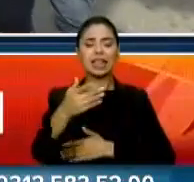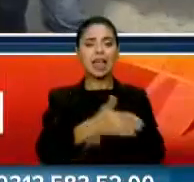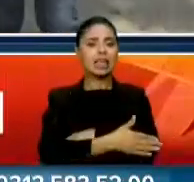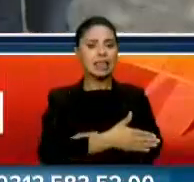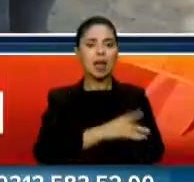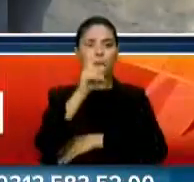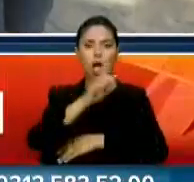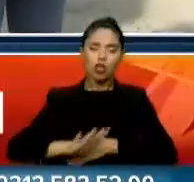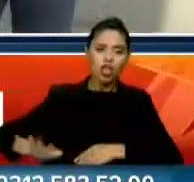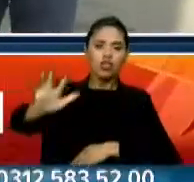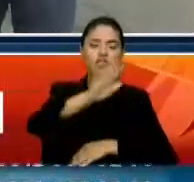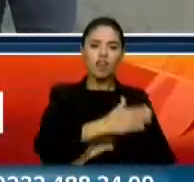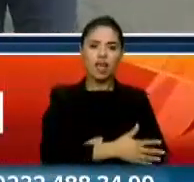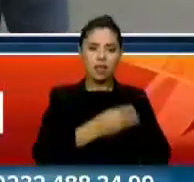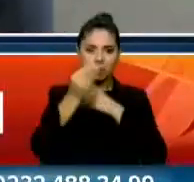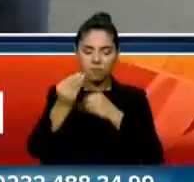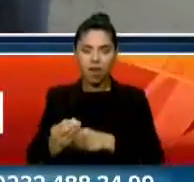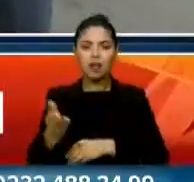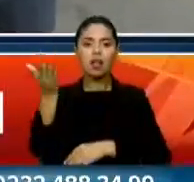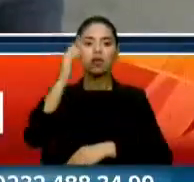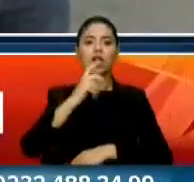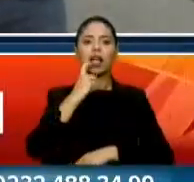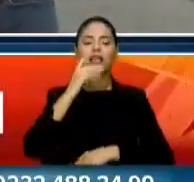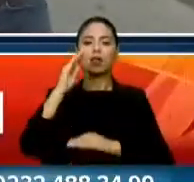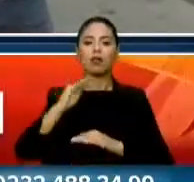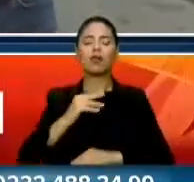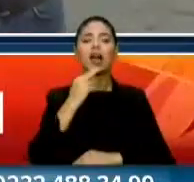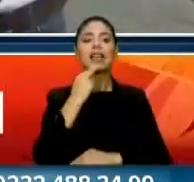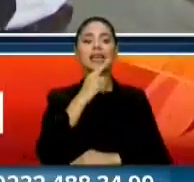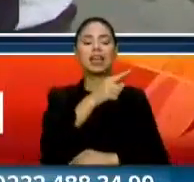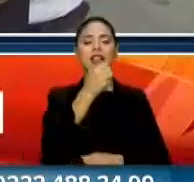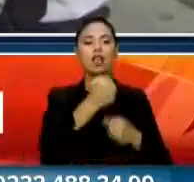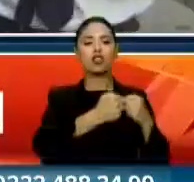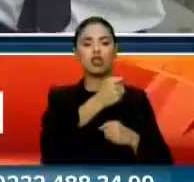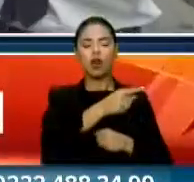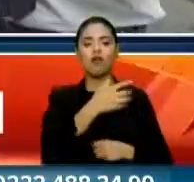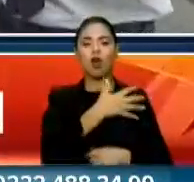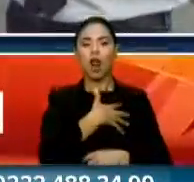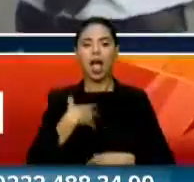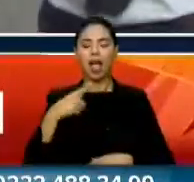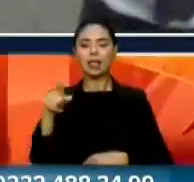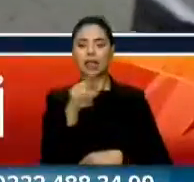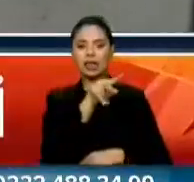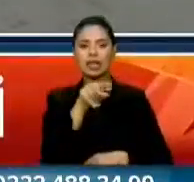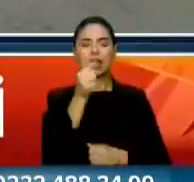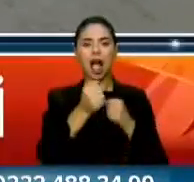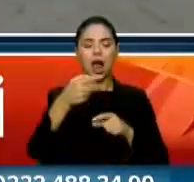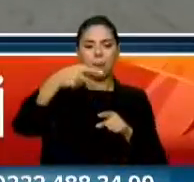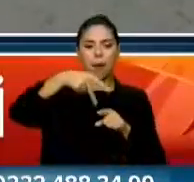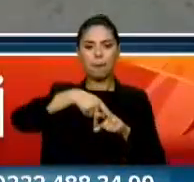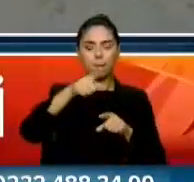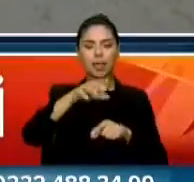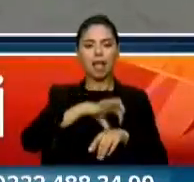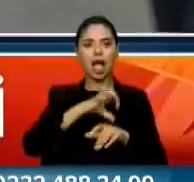yardımına başta çevredekiler koştu. Daha sonra küçük kızı ezen sürücüyle annesi hemen küçük kızı arabaya bindirdi